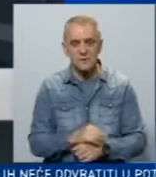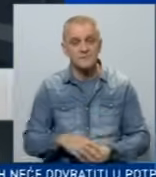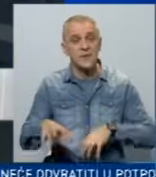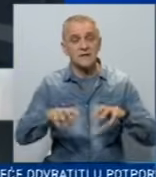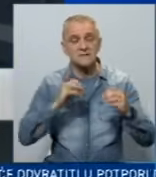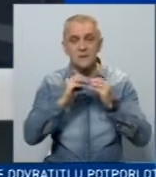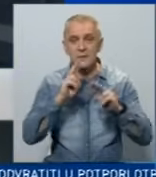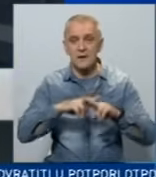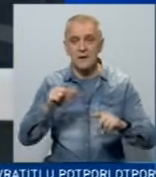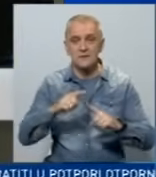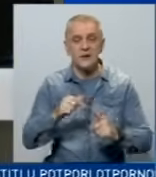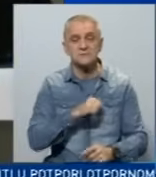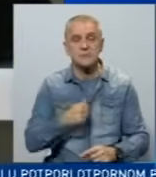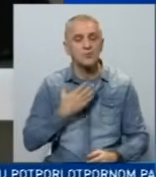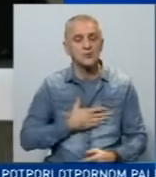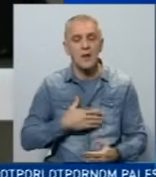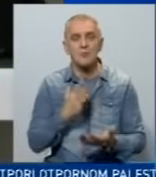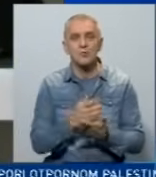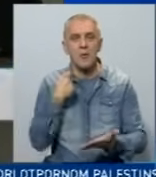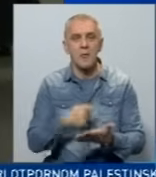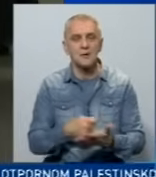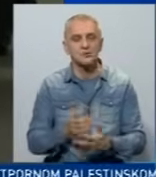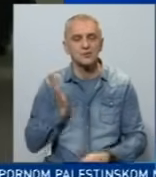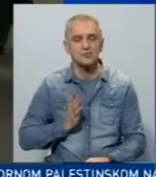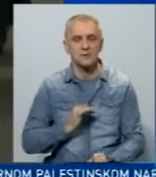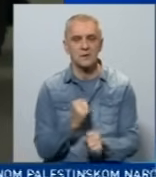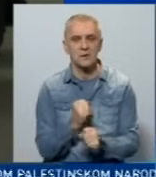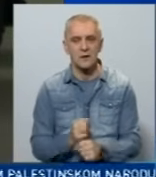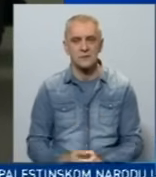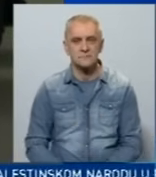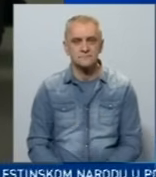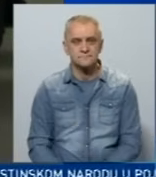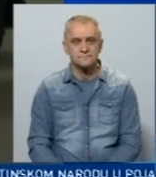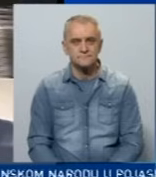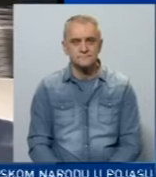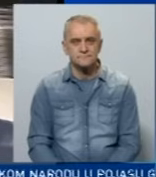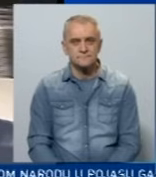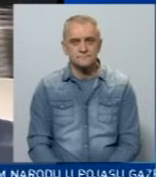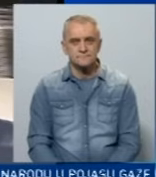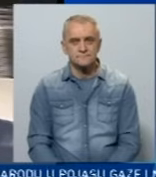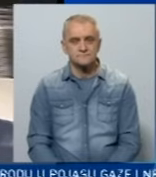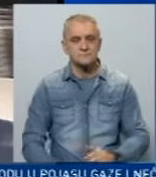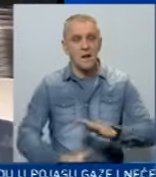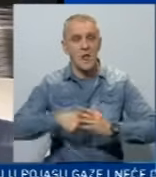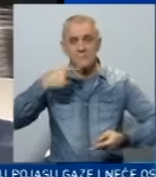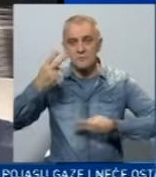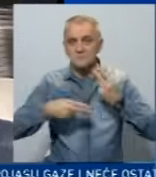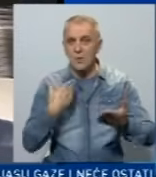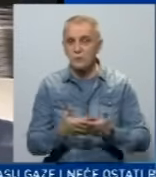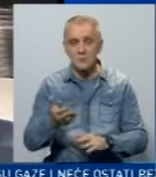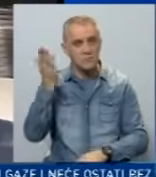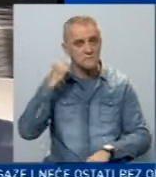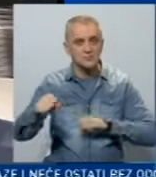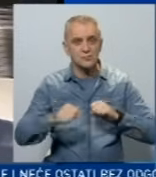Radnici BHRT-a samo žele da budu plaćeni za dostojanstven rad. Glavni pretres u